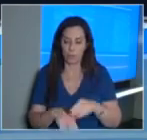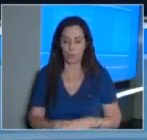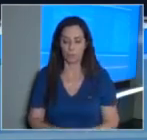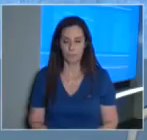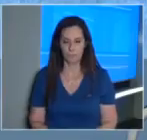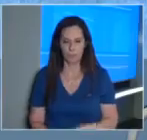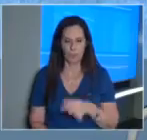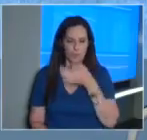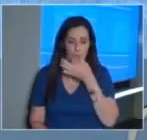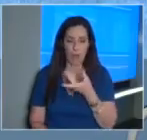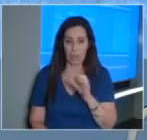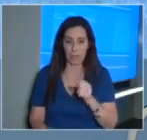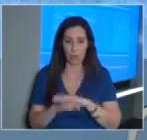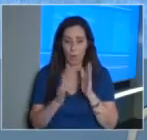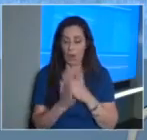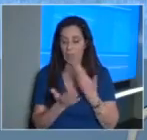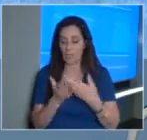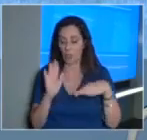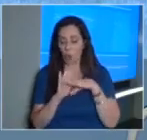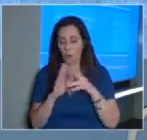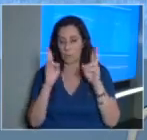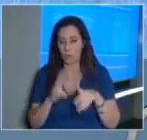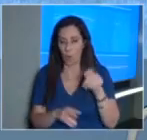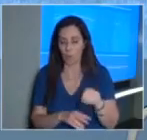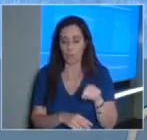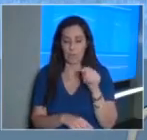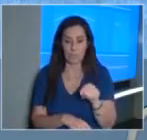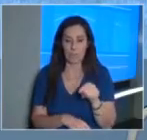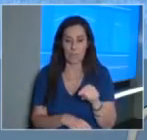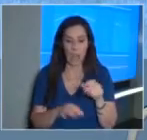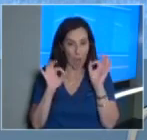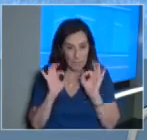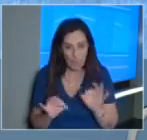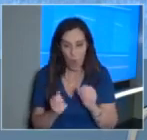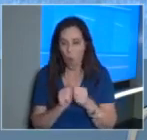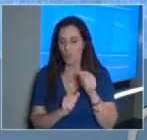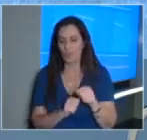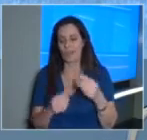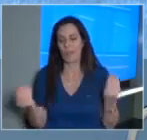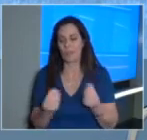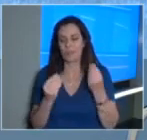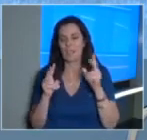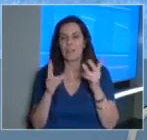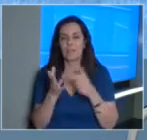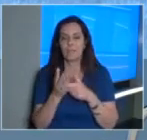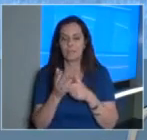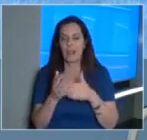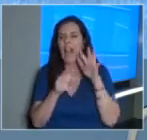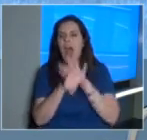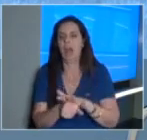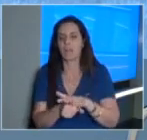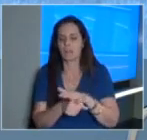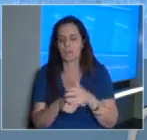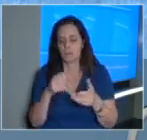טוב, נשאלת השאלה אם בכלל כל הצעת החוק הזו לפיזור הכנסת זה אמיתי, או שזה אמצעי סחיטה או לחץ